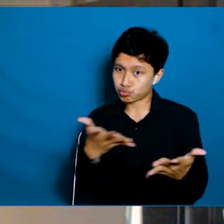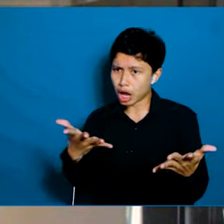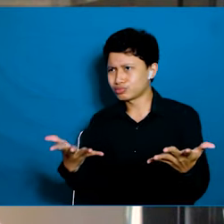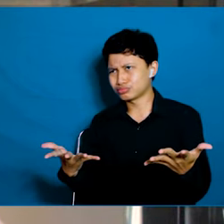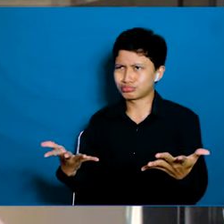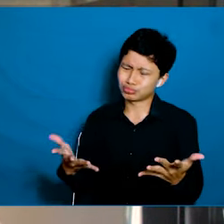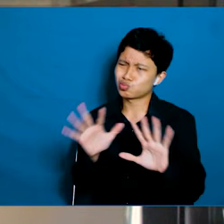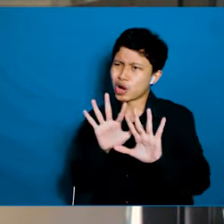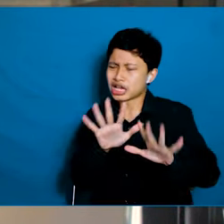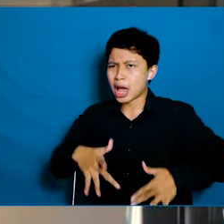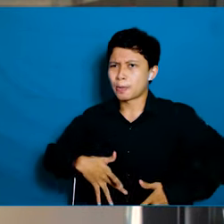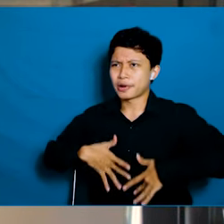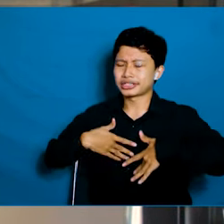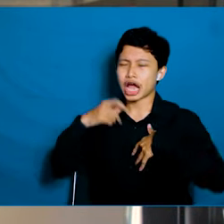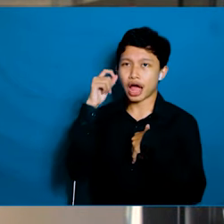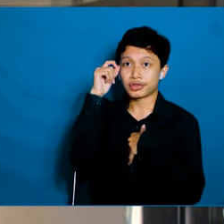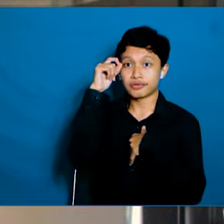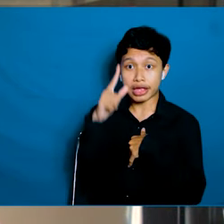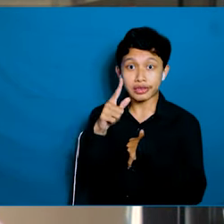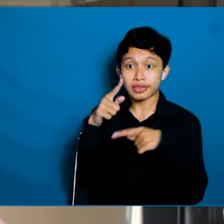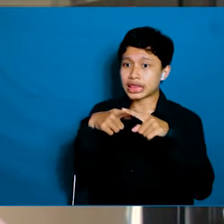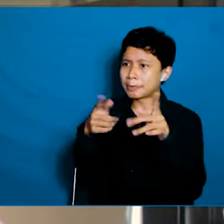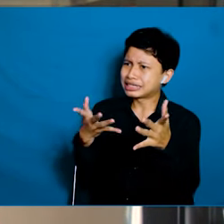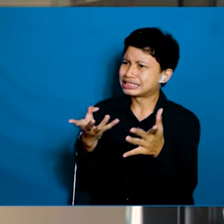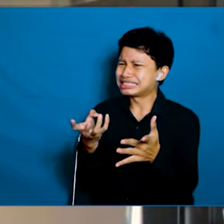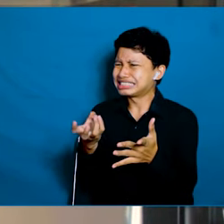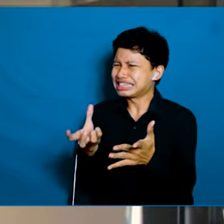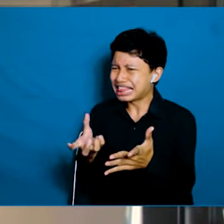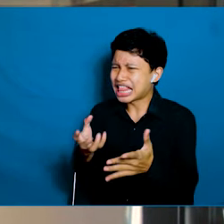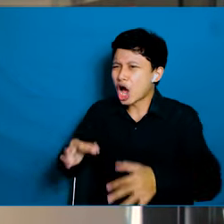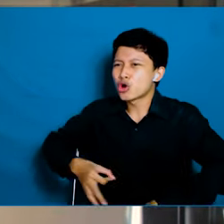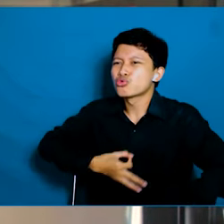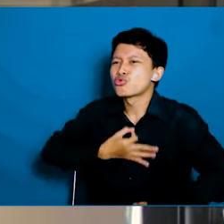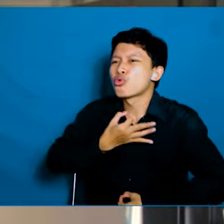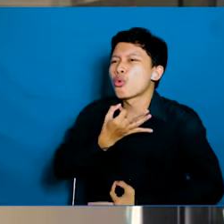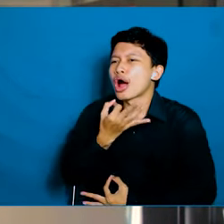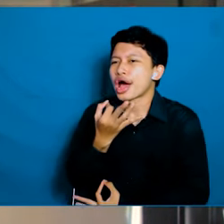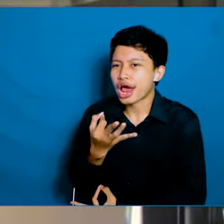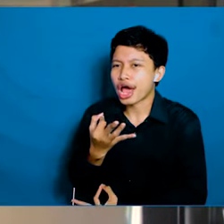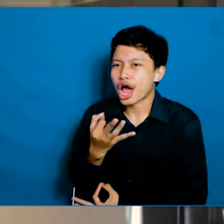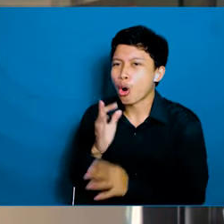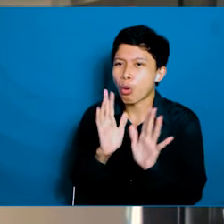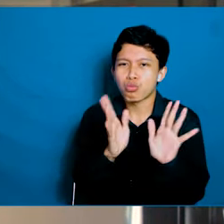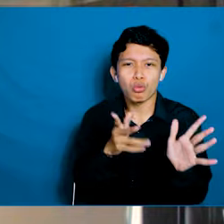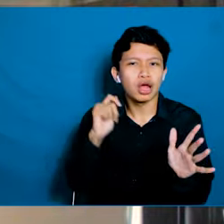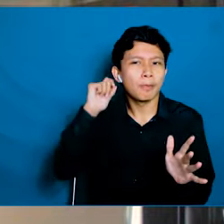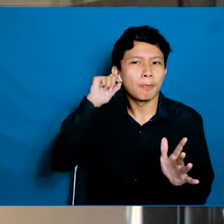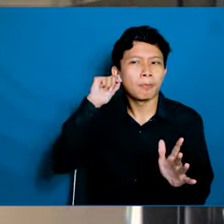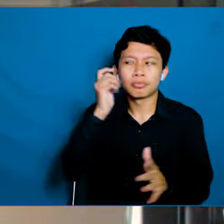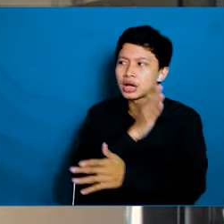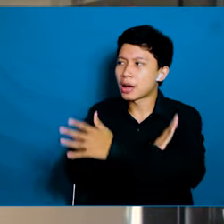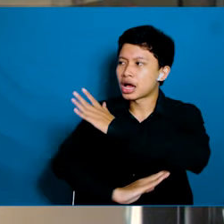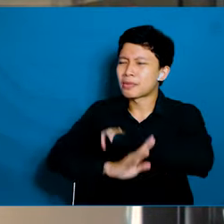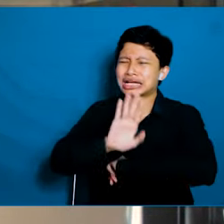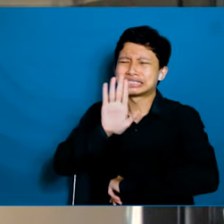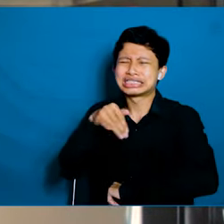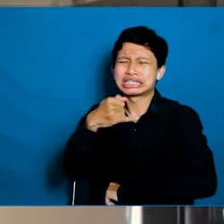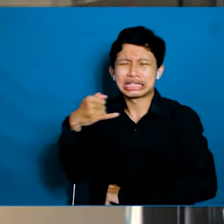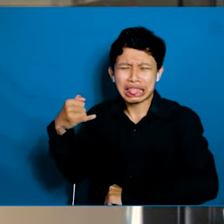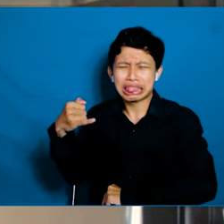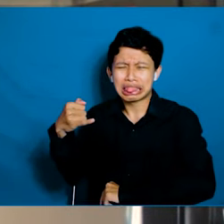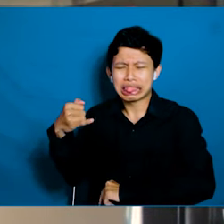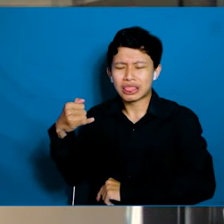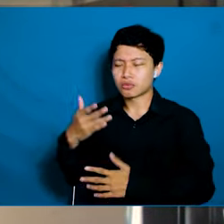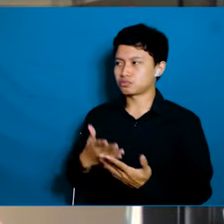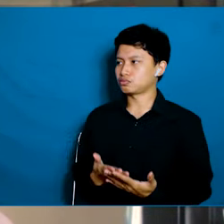disabilitas banyak yang menjadi aktivis, tetapi sangat sedikit yang berbicara soal perempuan disabilitas. Itu harus kita